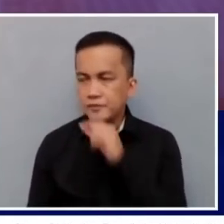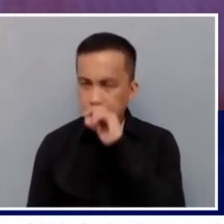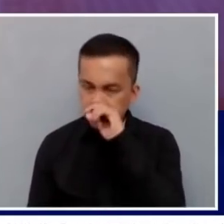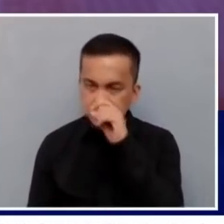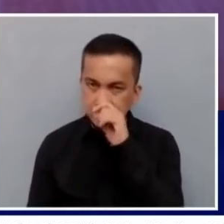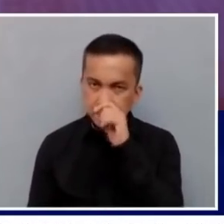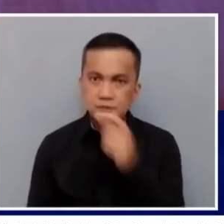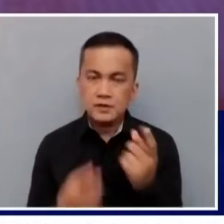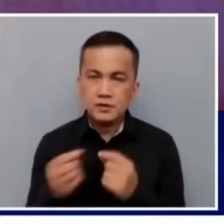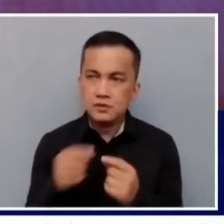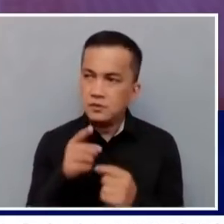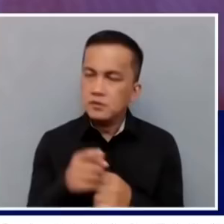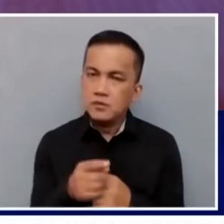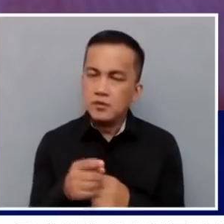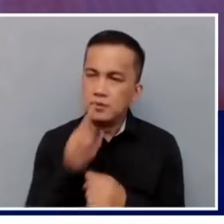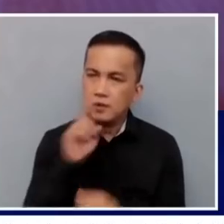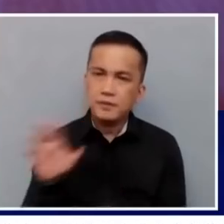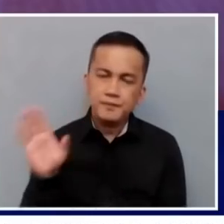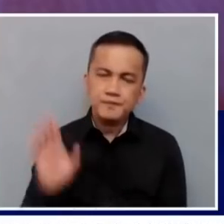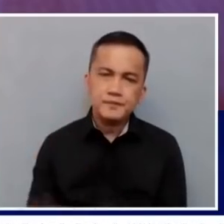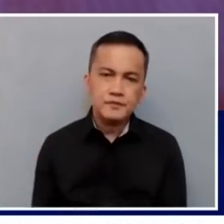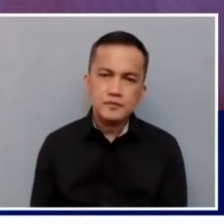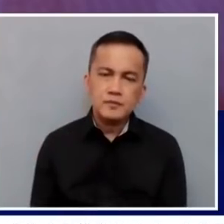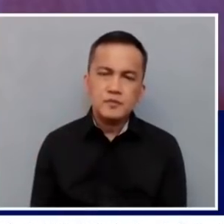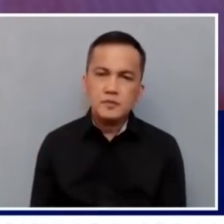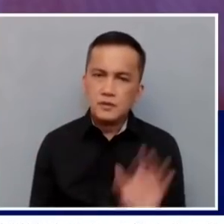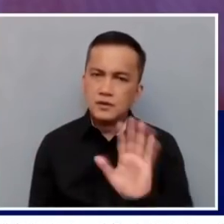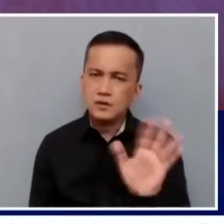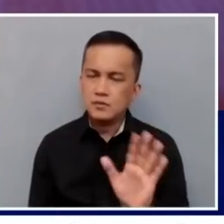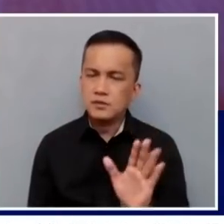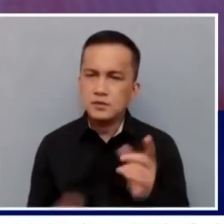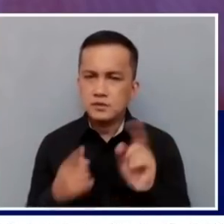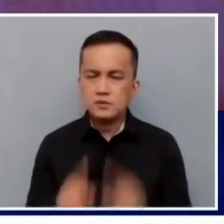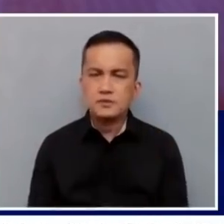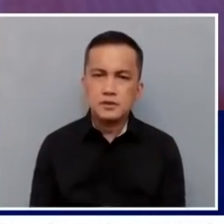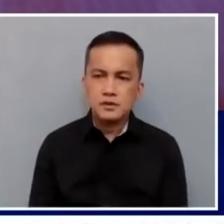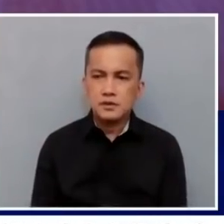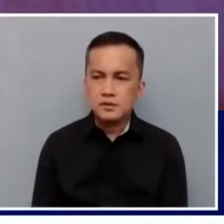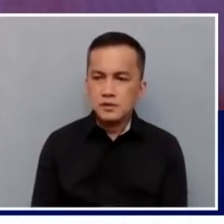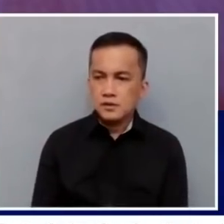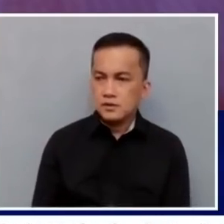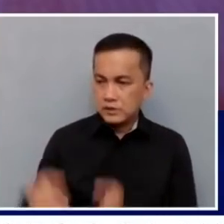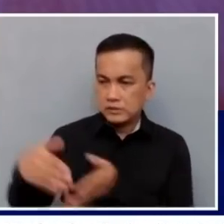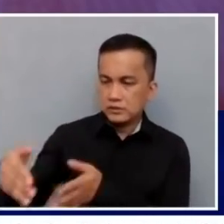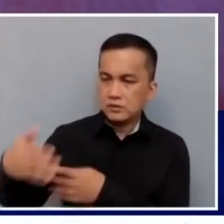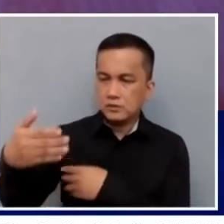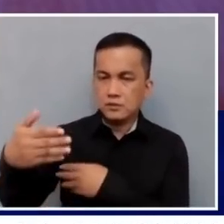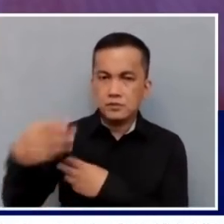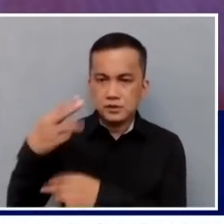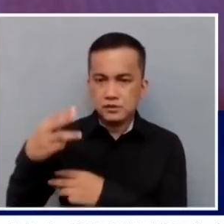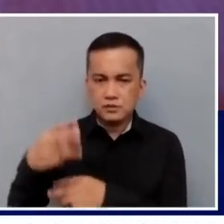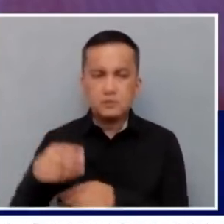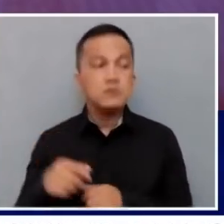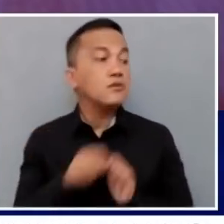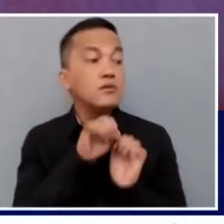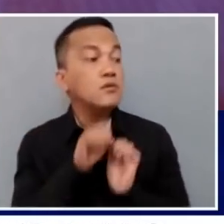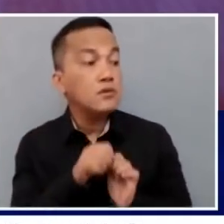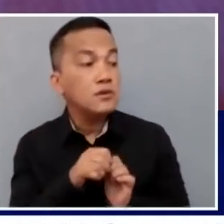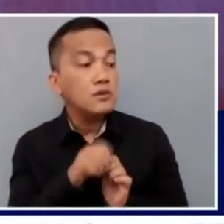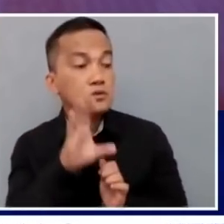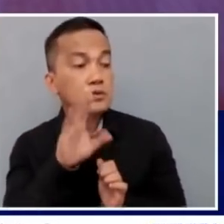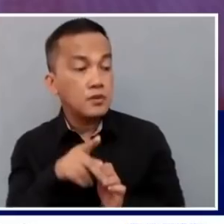tinupad mo yung iyong pangako. Hindi dapat nangyayari yun. So kung nasa tabi ng bintana, nasa labas ka, dala mo ang cellphone mo, hindi